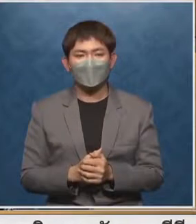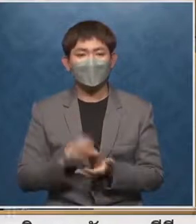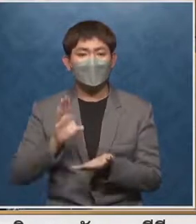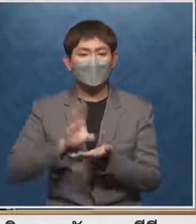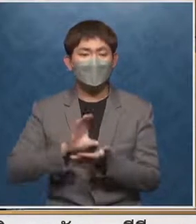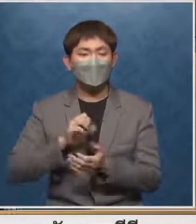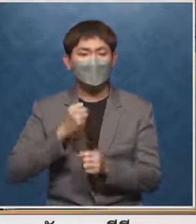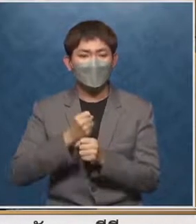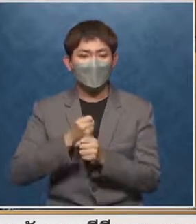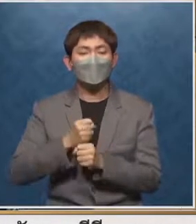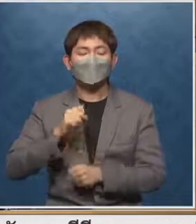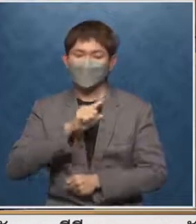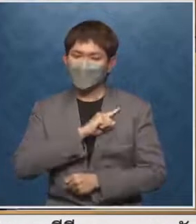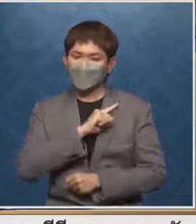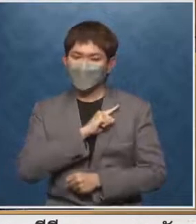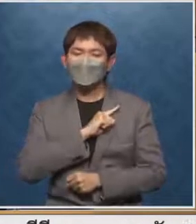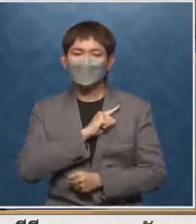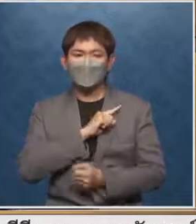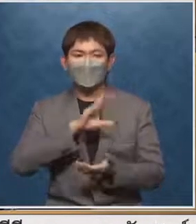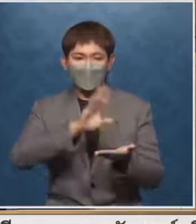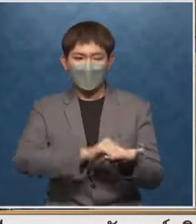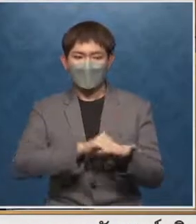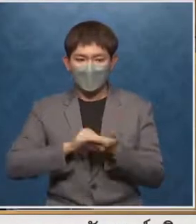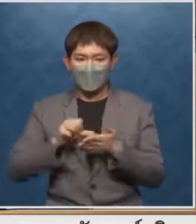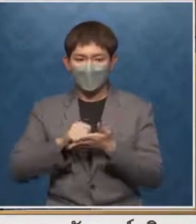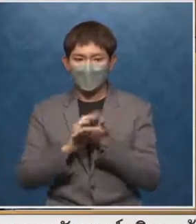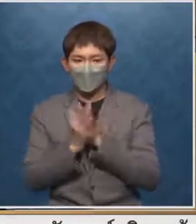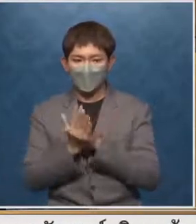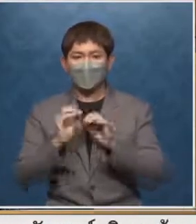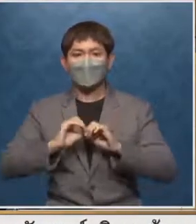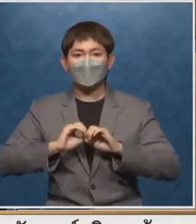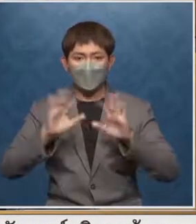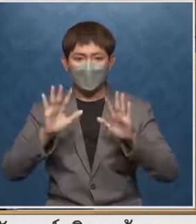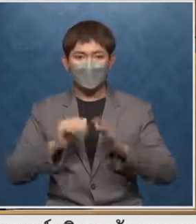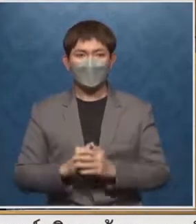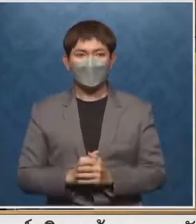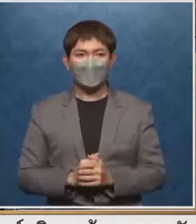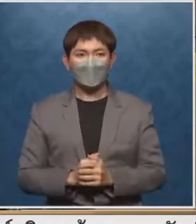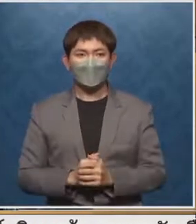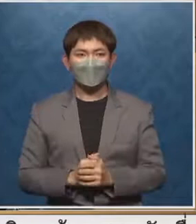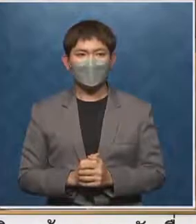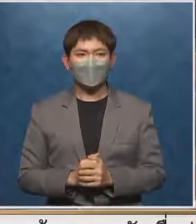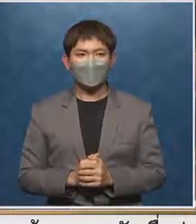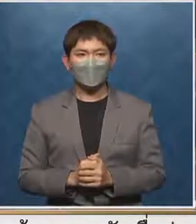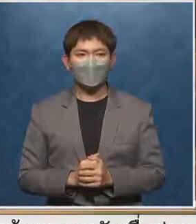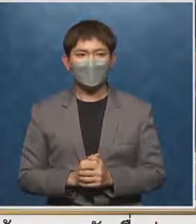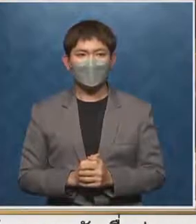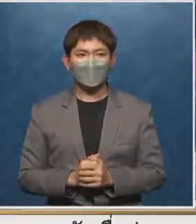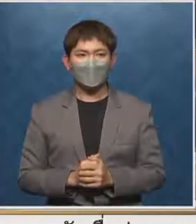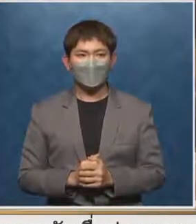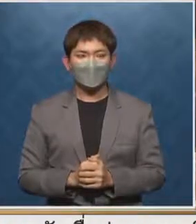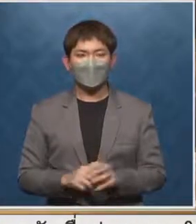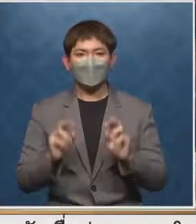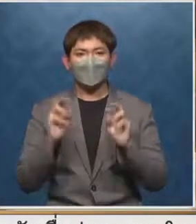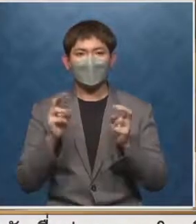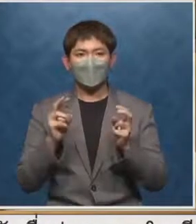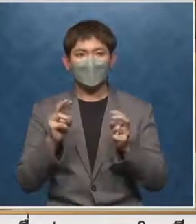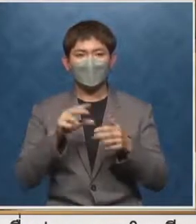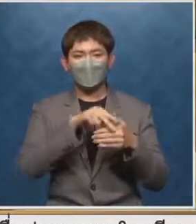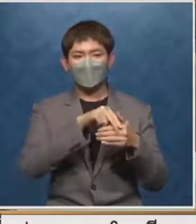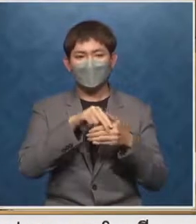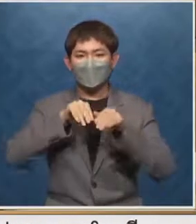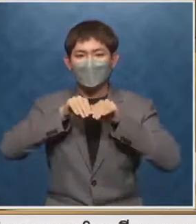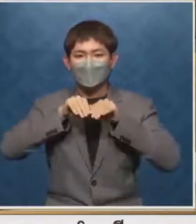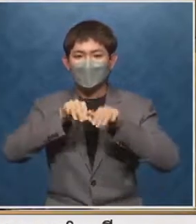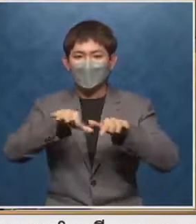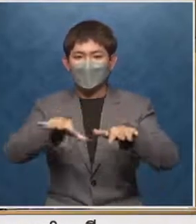เองนะครับจะรับไปดำเนินการให้มีความชัดเจนขึ้นนะครับส่วนเรื่องการแพร่กระจาย